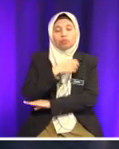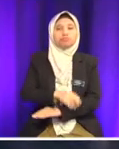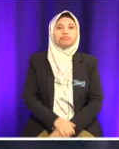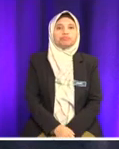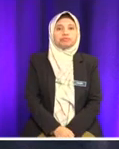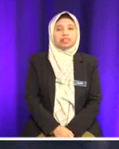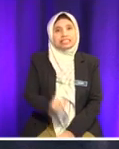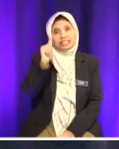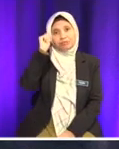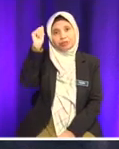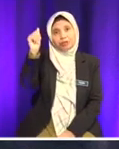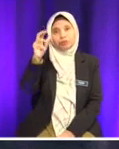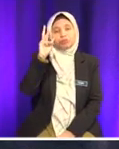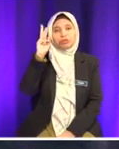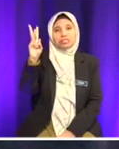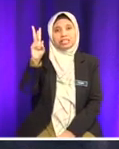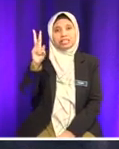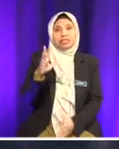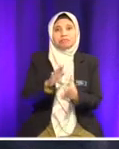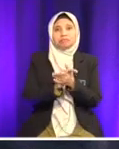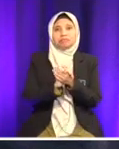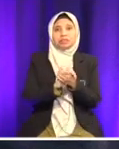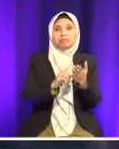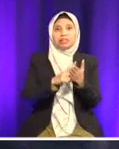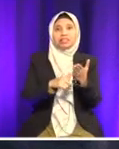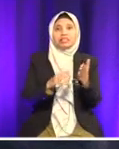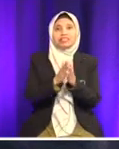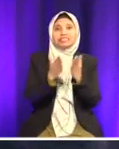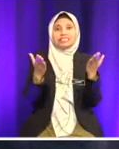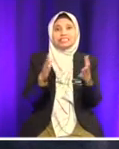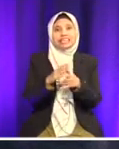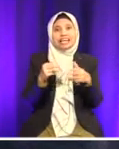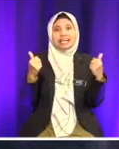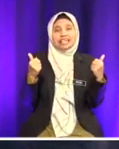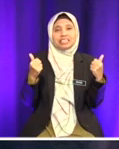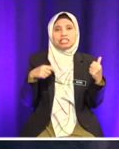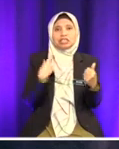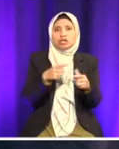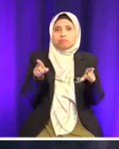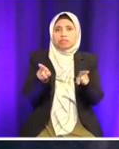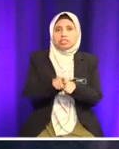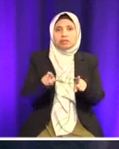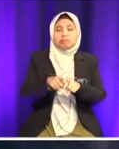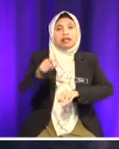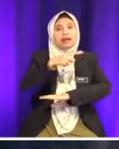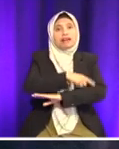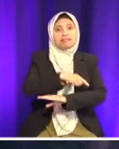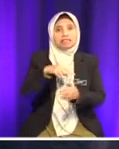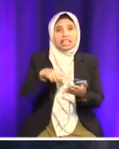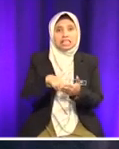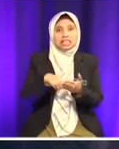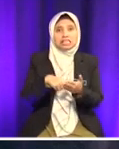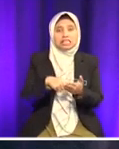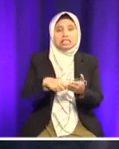Wabarakatuh Alhamdulillah sehat alhamdulillah ini kali ke berapa tahun saja kita bersama dan hal ini juga Ustaz semacam